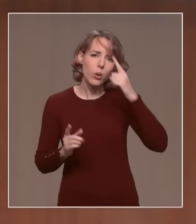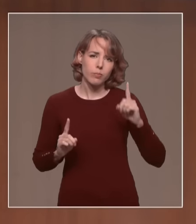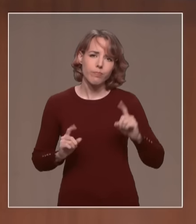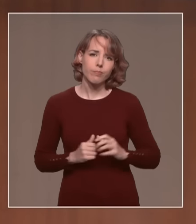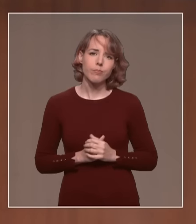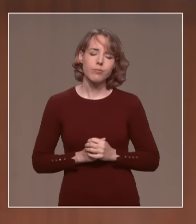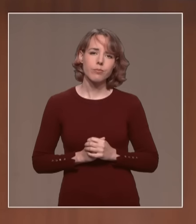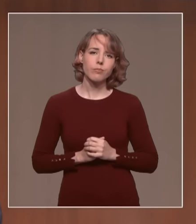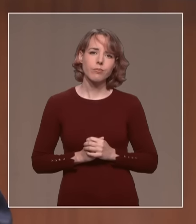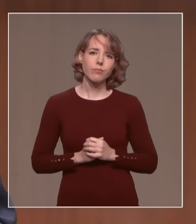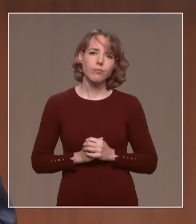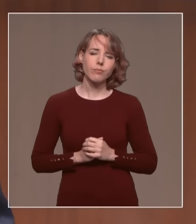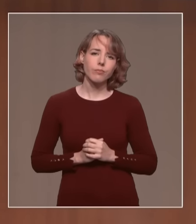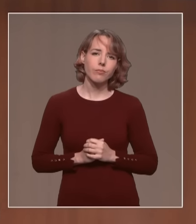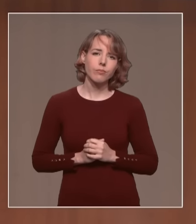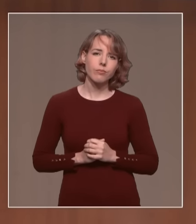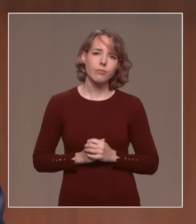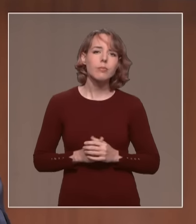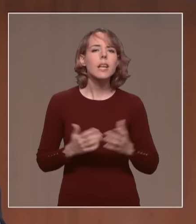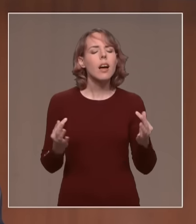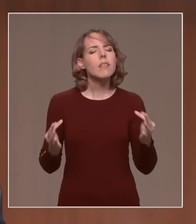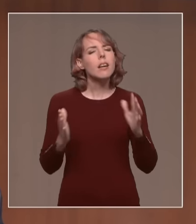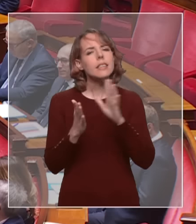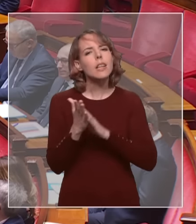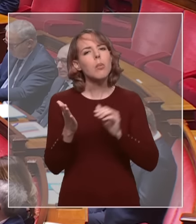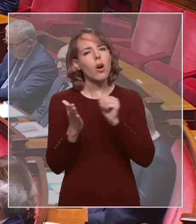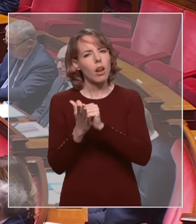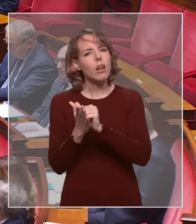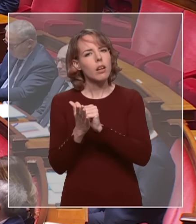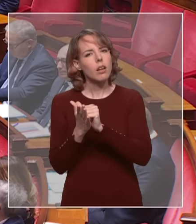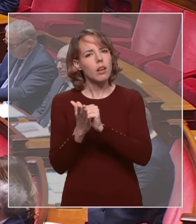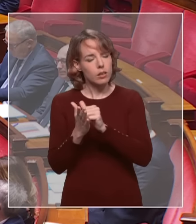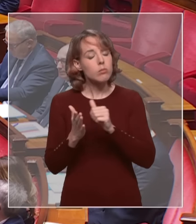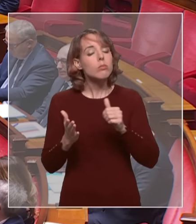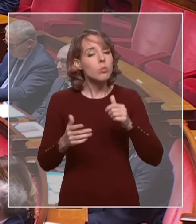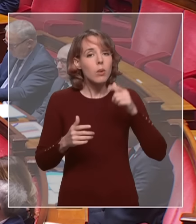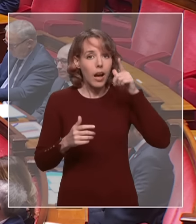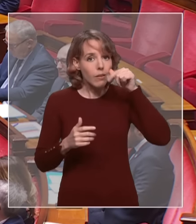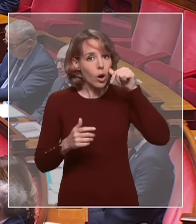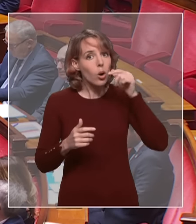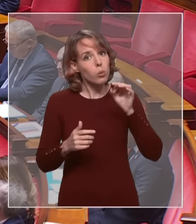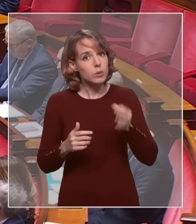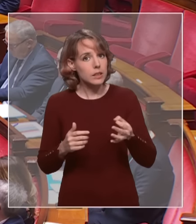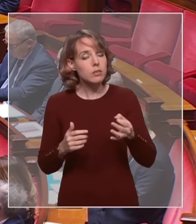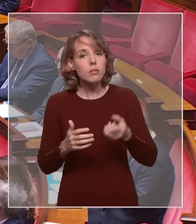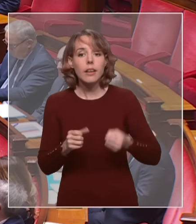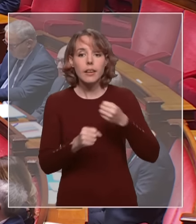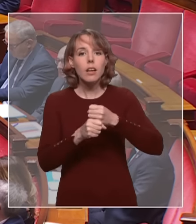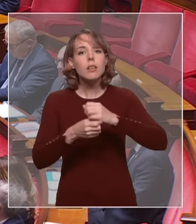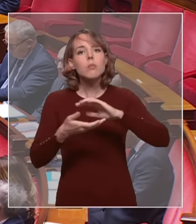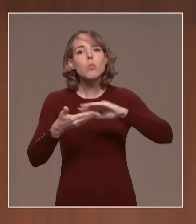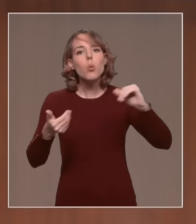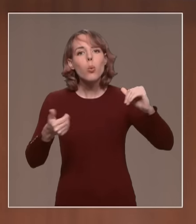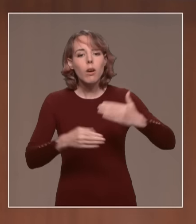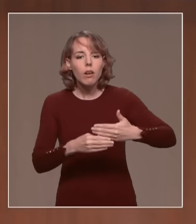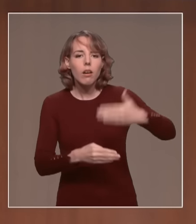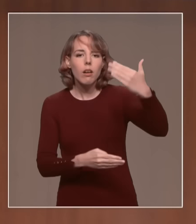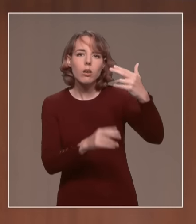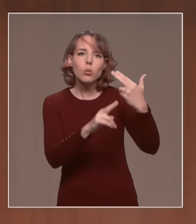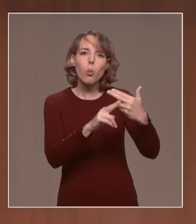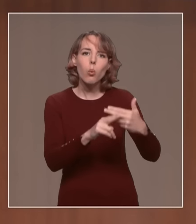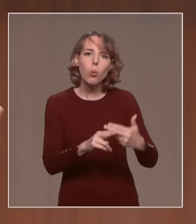crois qu'en termes symboliques, des efforts sont faits. Il y a un mur des noms des